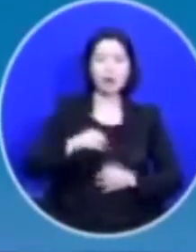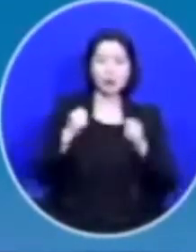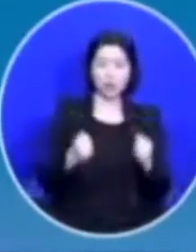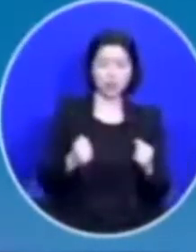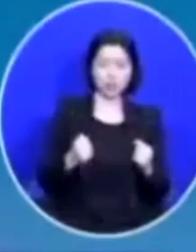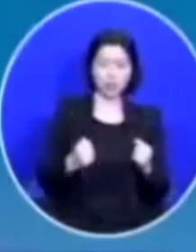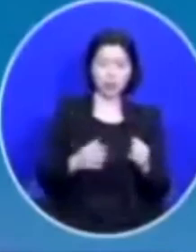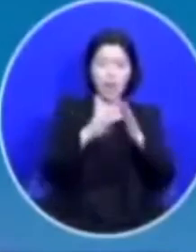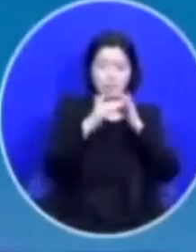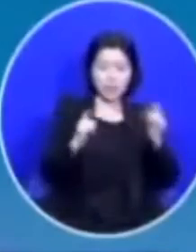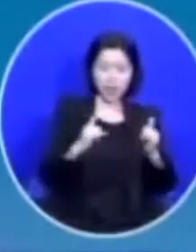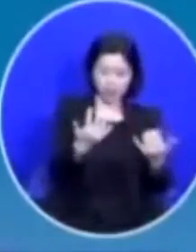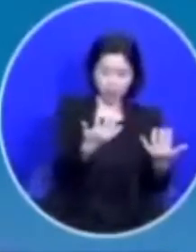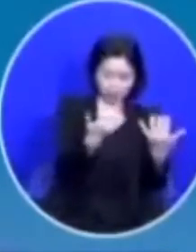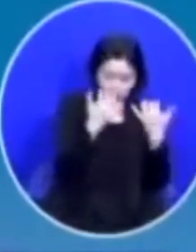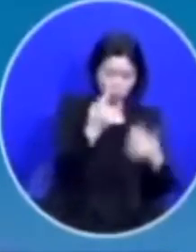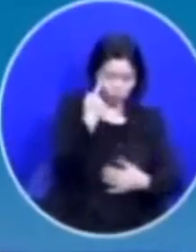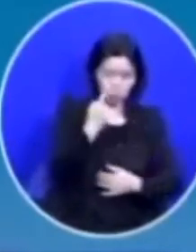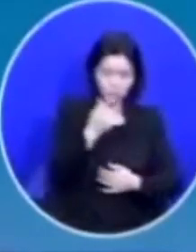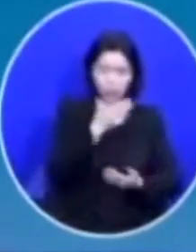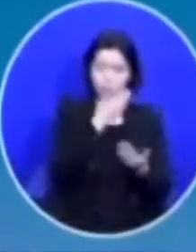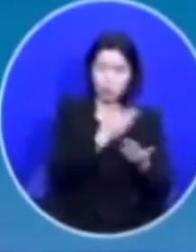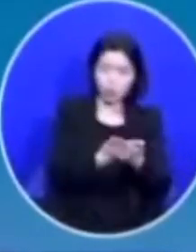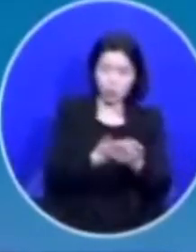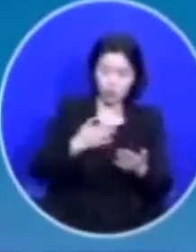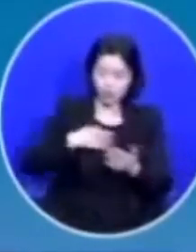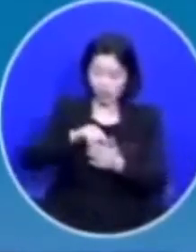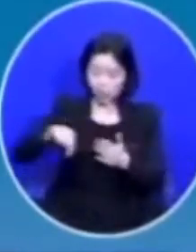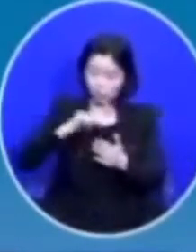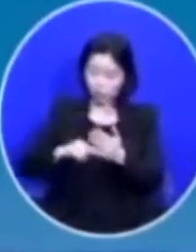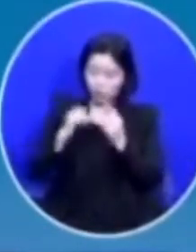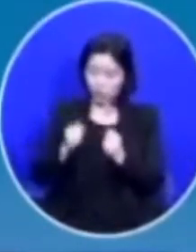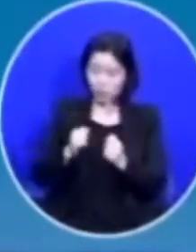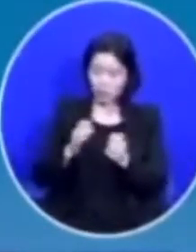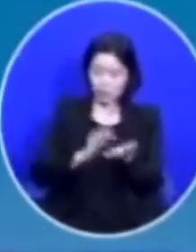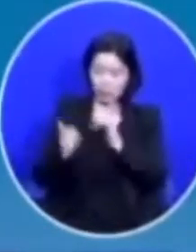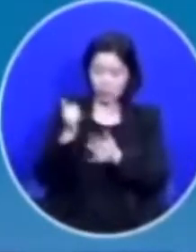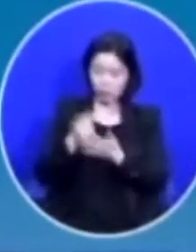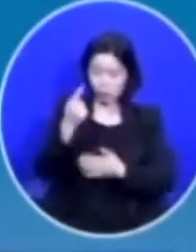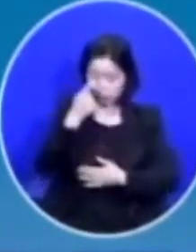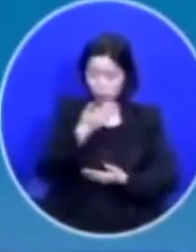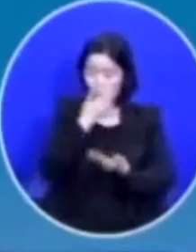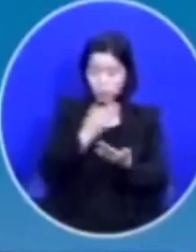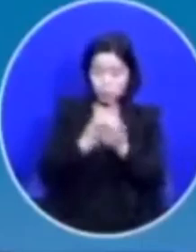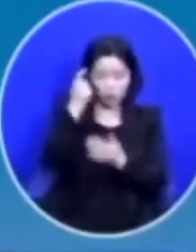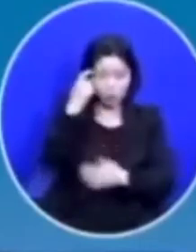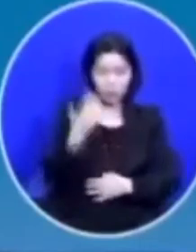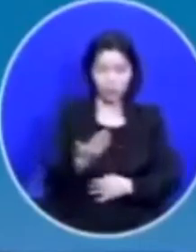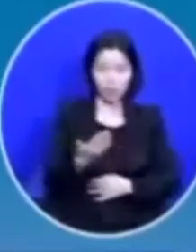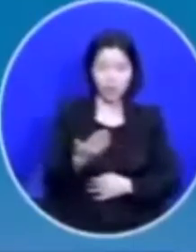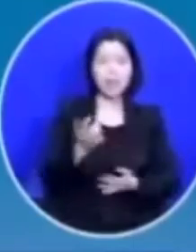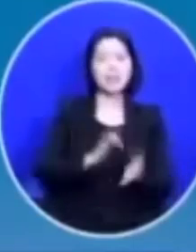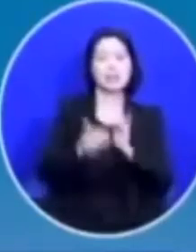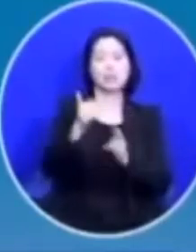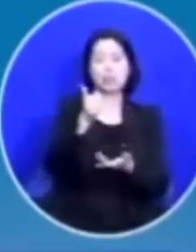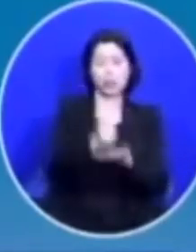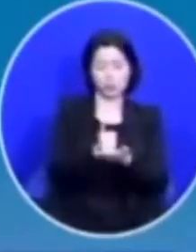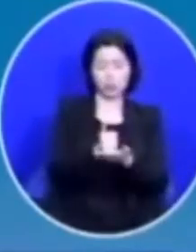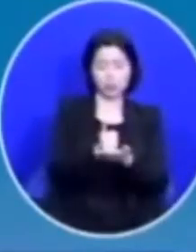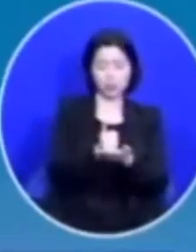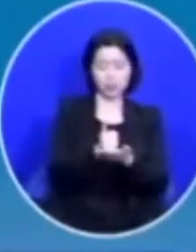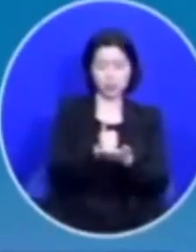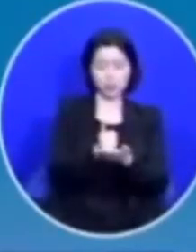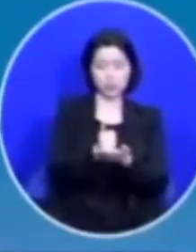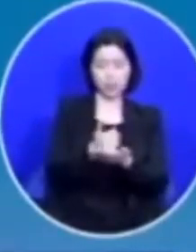사람들의 눈이 중요 헤어 내 안에 계시는 예수님의 눈이 중요해요 예수님이 시죠